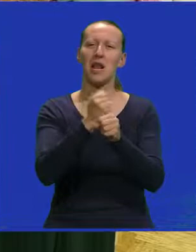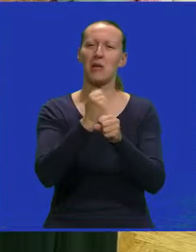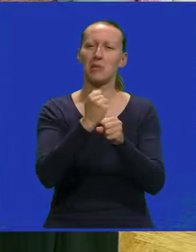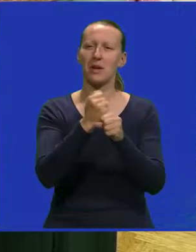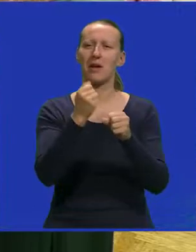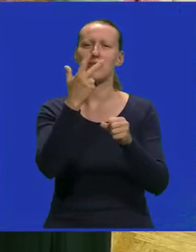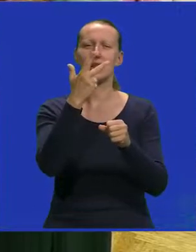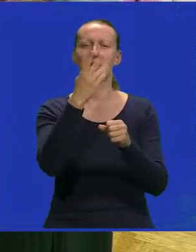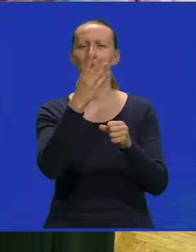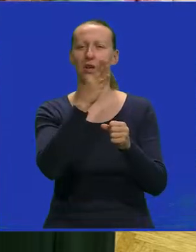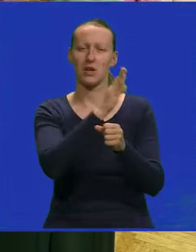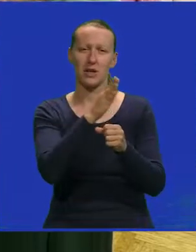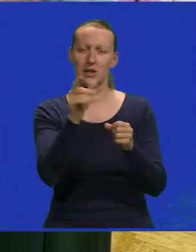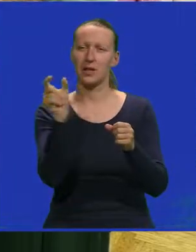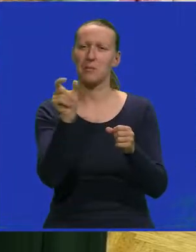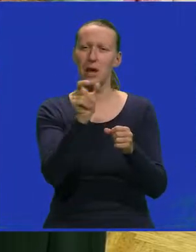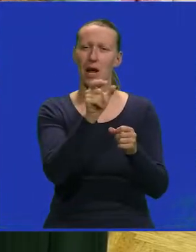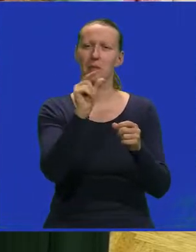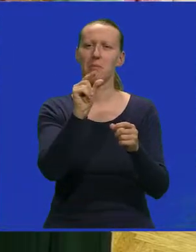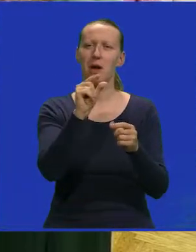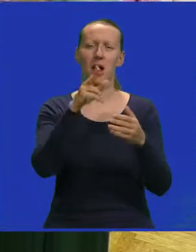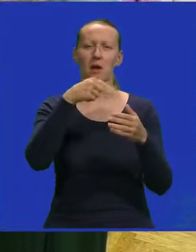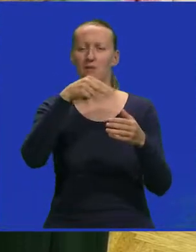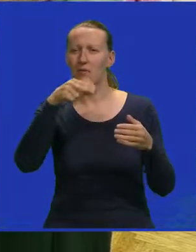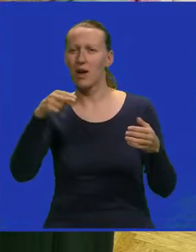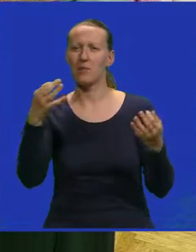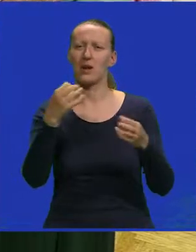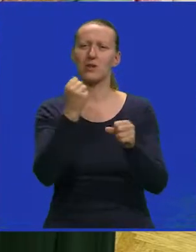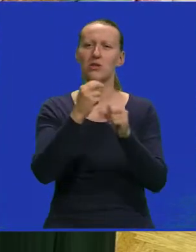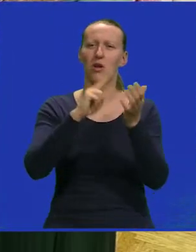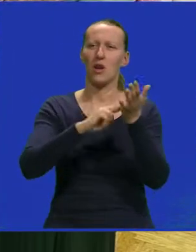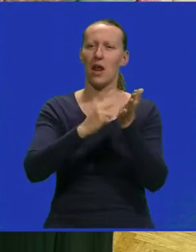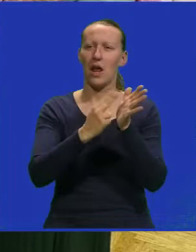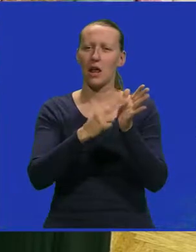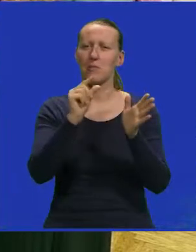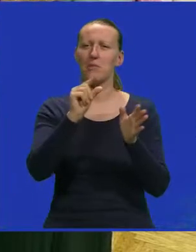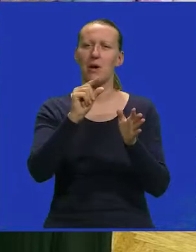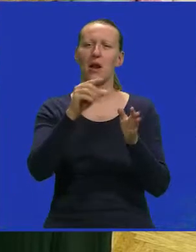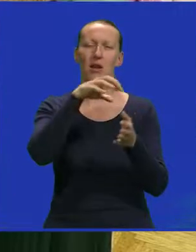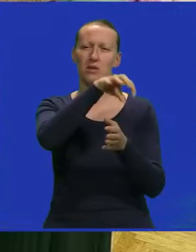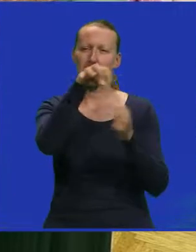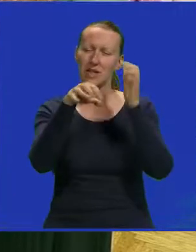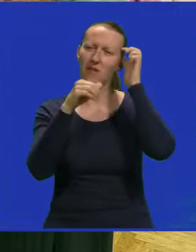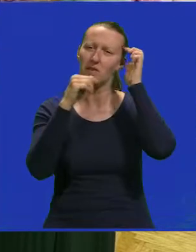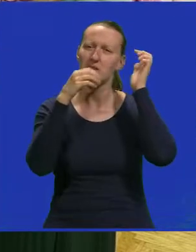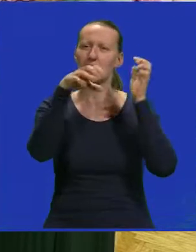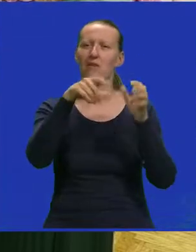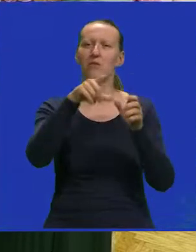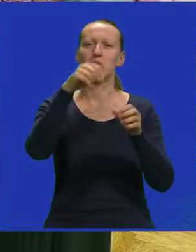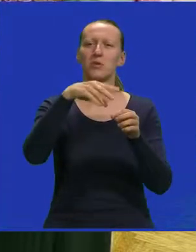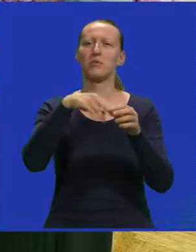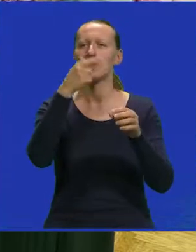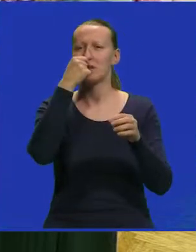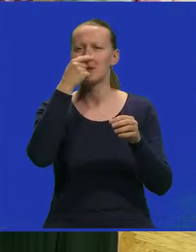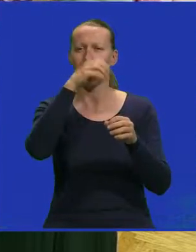tu 3-4 ovako male, pa ih malo pituran ili ništo naljepim, pa ih ovako stavim i stavim unutra